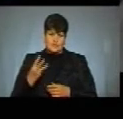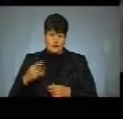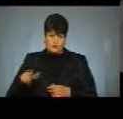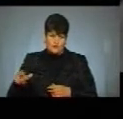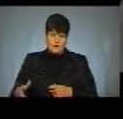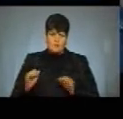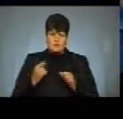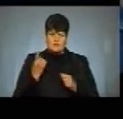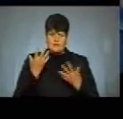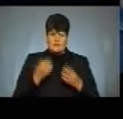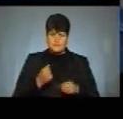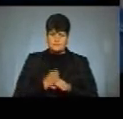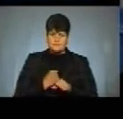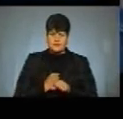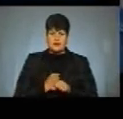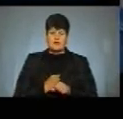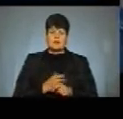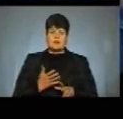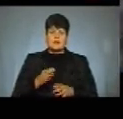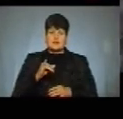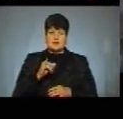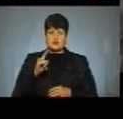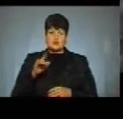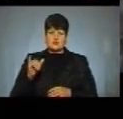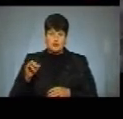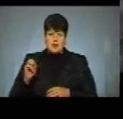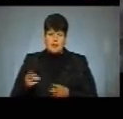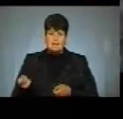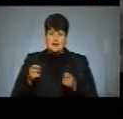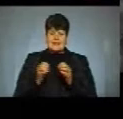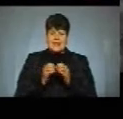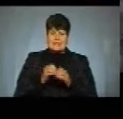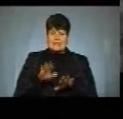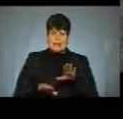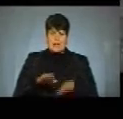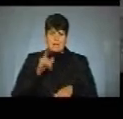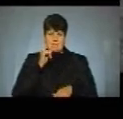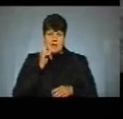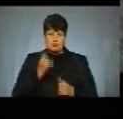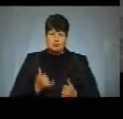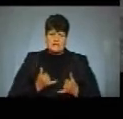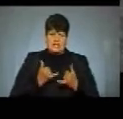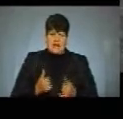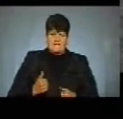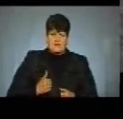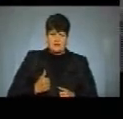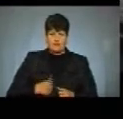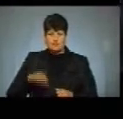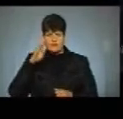супроводжує професор кафедри історії України Іван Зуляк. Він приніс 10 кілограмів меду для військових. Чоловік у